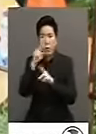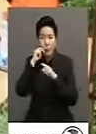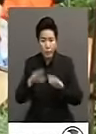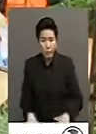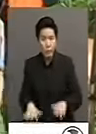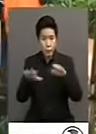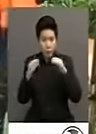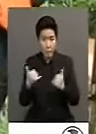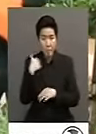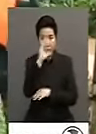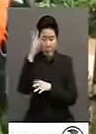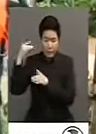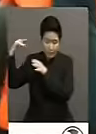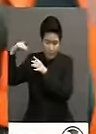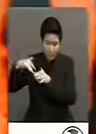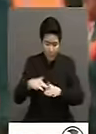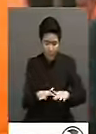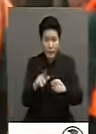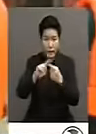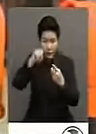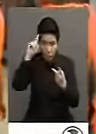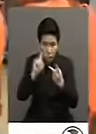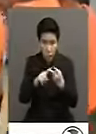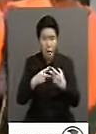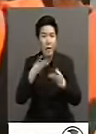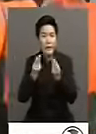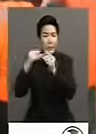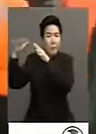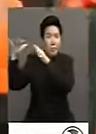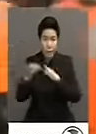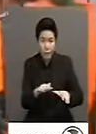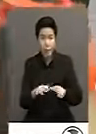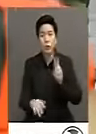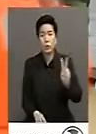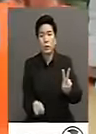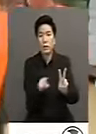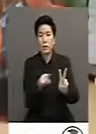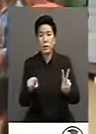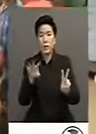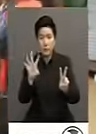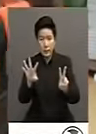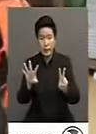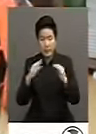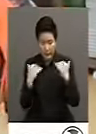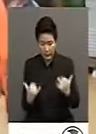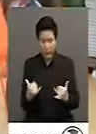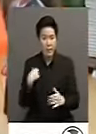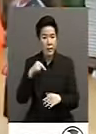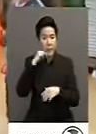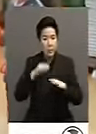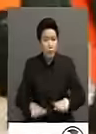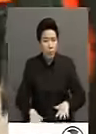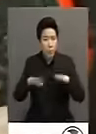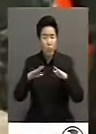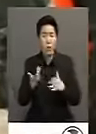มฉับพลันน้ำป่าไหลหลากและดินโคลนถล่มค่ะบอกว่าในวันที่2ถึง4ธันวาคมอาจจะเกิดน้ำท่วมฉับพลันน้ำป่าไหลหลาก